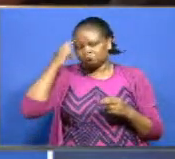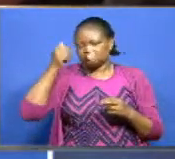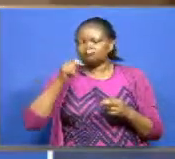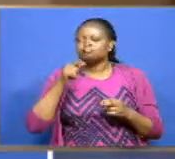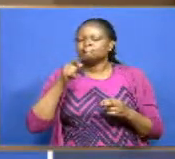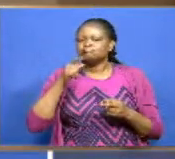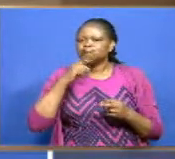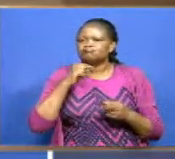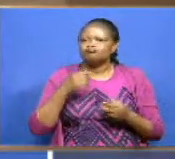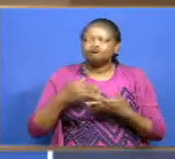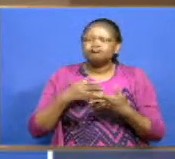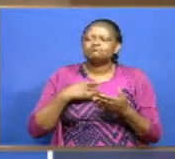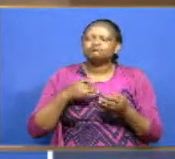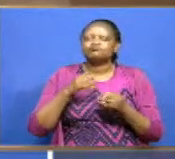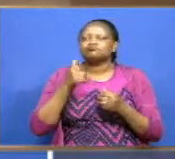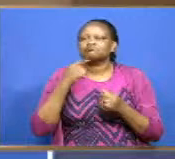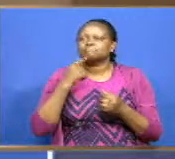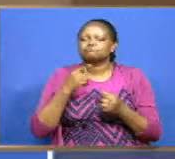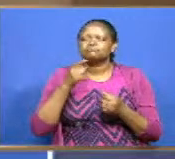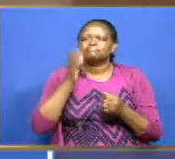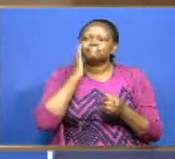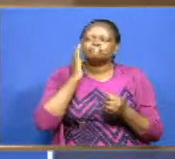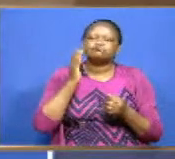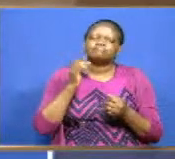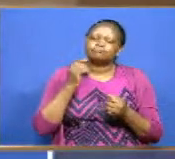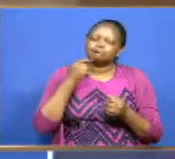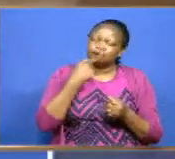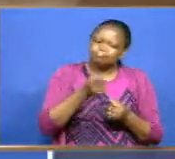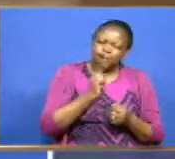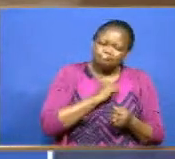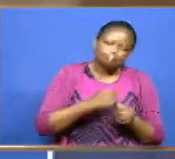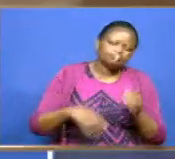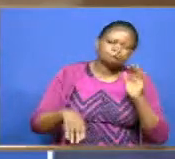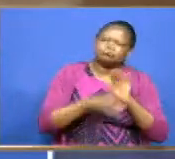akamfukuza nyumbani. Kwambia mamangu niko na